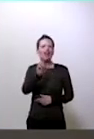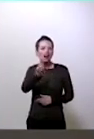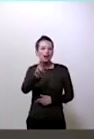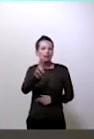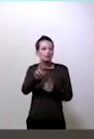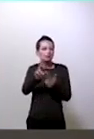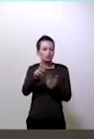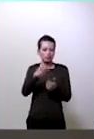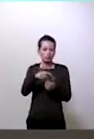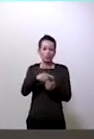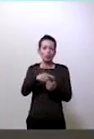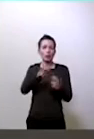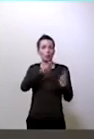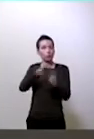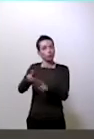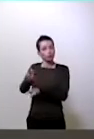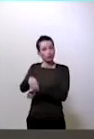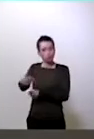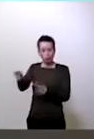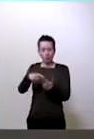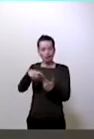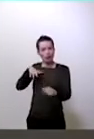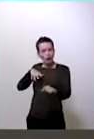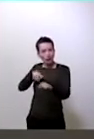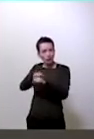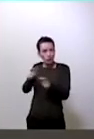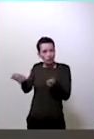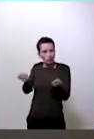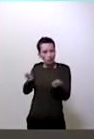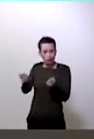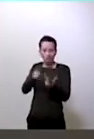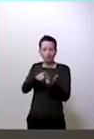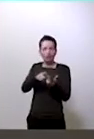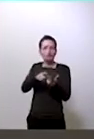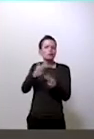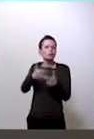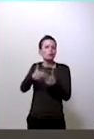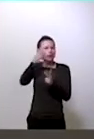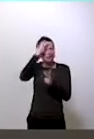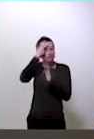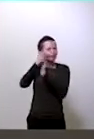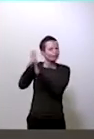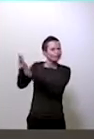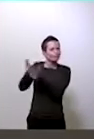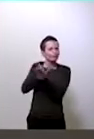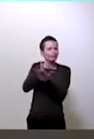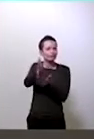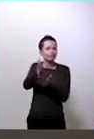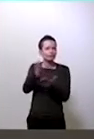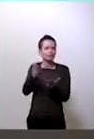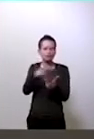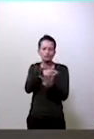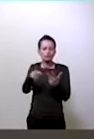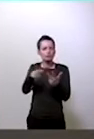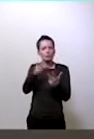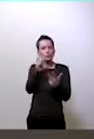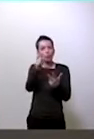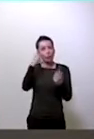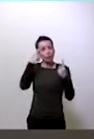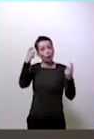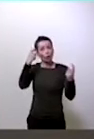signifie renaturation, régulation et résilience. Alors, ce n'est pas des termes, je dirais, théoriques ou